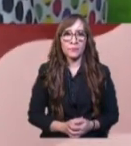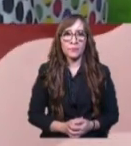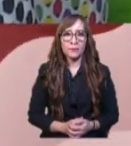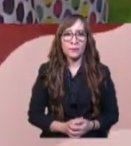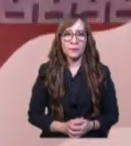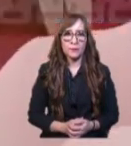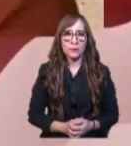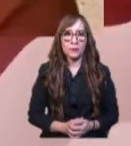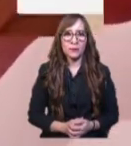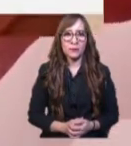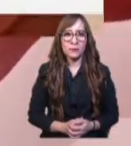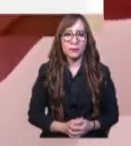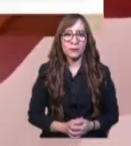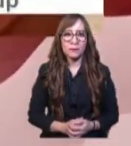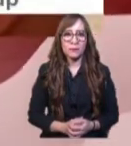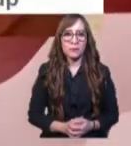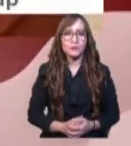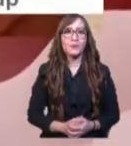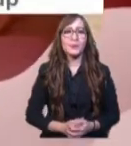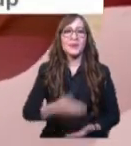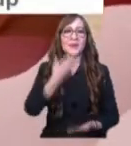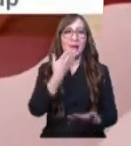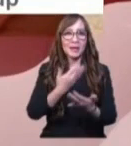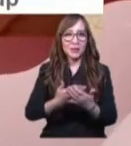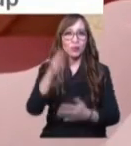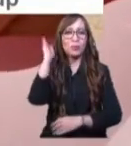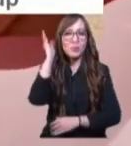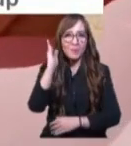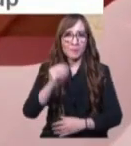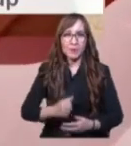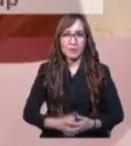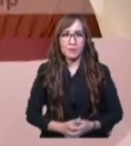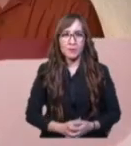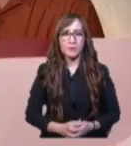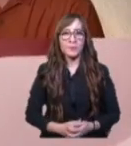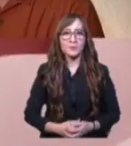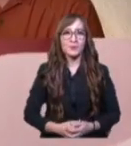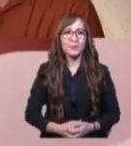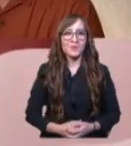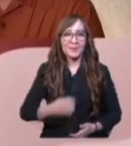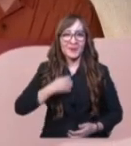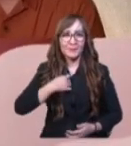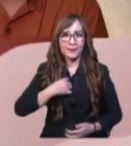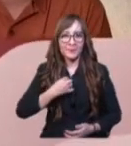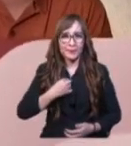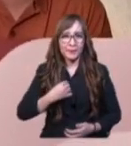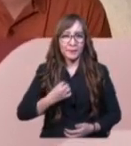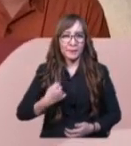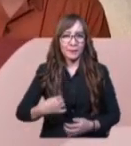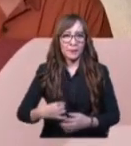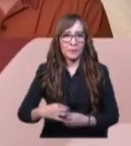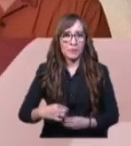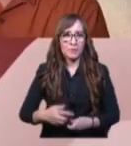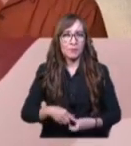Oke, baik. Terima kasih Mas Handanu atas pemaparannya, very insightful. Dan sekarang saya ingin ke Mbak Christine. Nah,